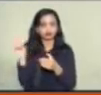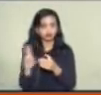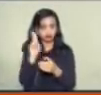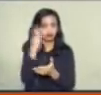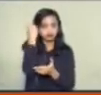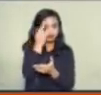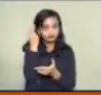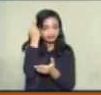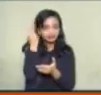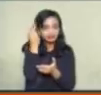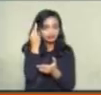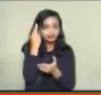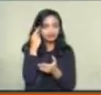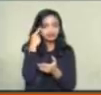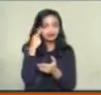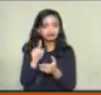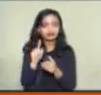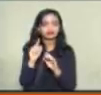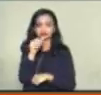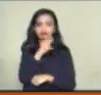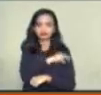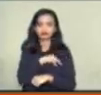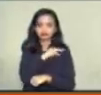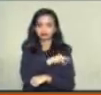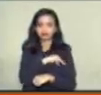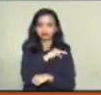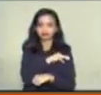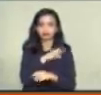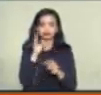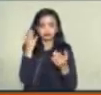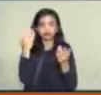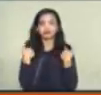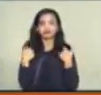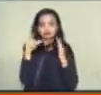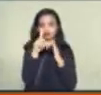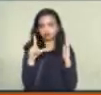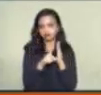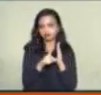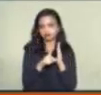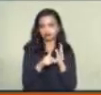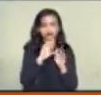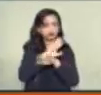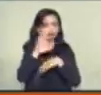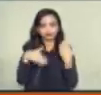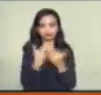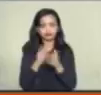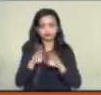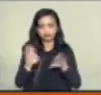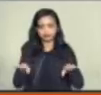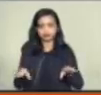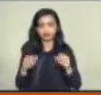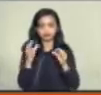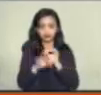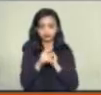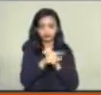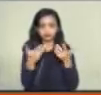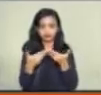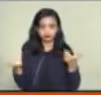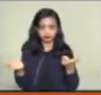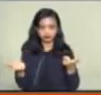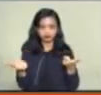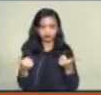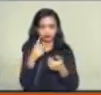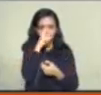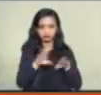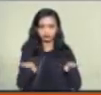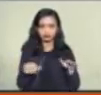yung dahilan doon sa kanyang pagiging immoral. Although may batas kasi tayo, sir, below 7 years old, lahat ng bata mapupunta sa kanya pag kayo nakahiwalay. Ilang